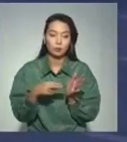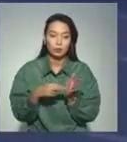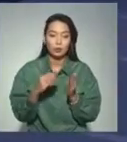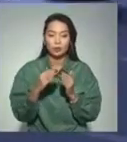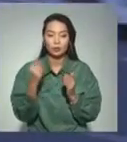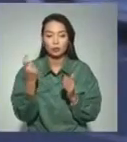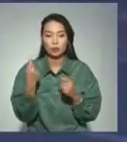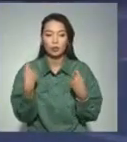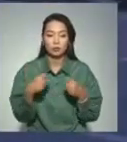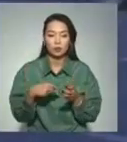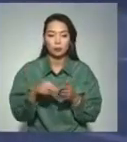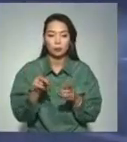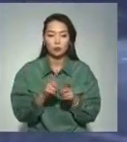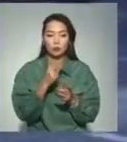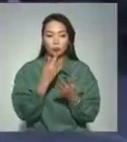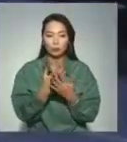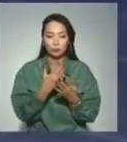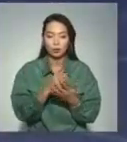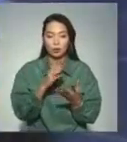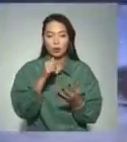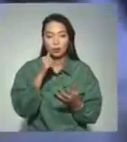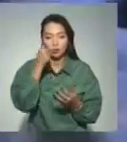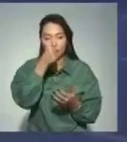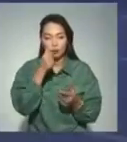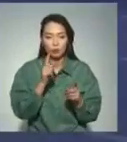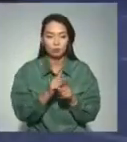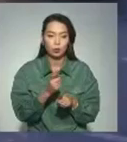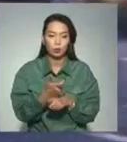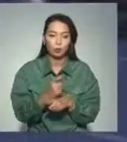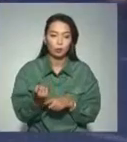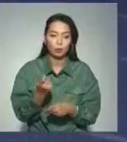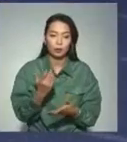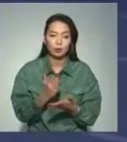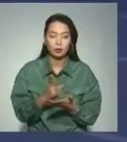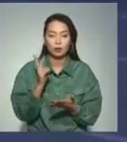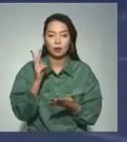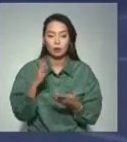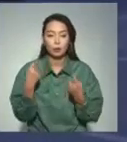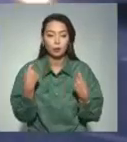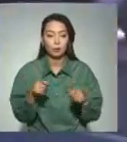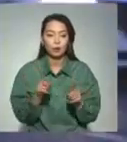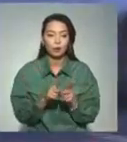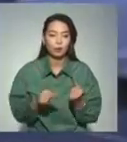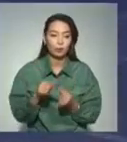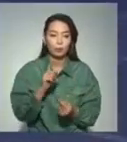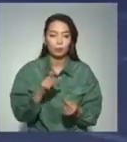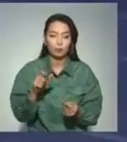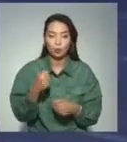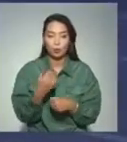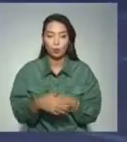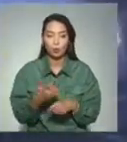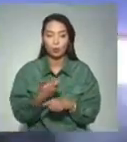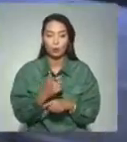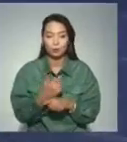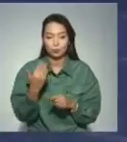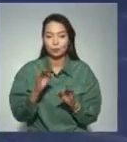үйлерді сатып алу көрсеткіші жылдағымен салыстырғанда едәуір азайған. Жылжымайтын мүліктерді сатумен айналысатын орталық өкілінің